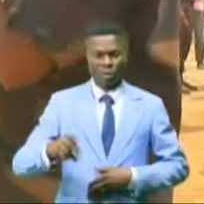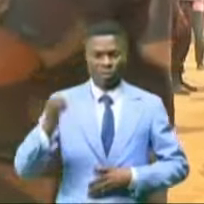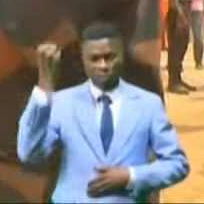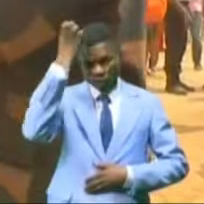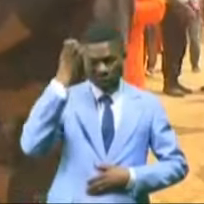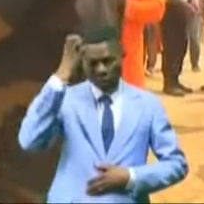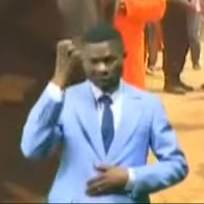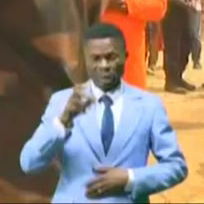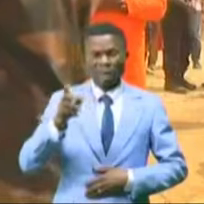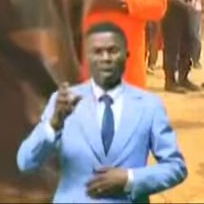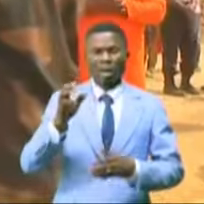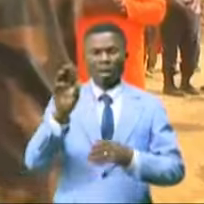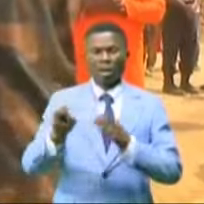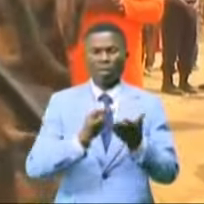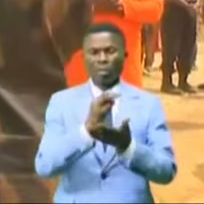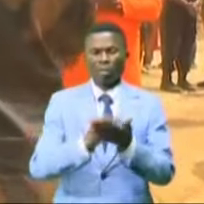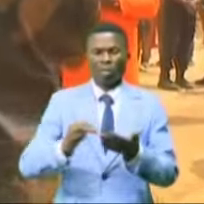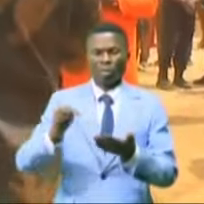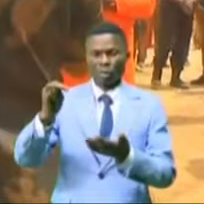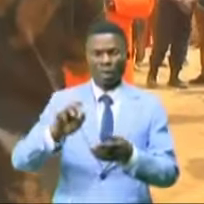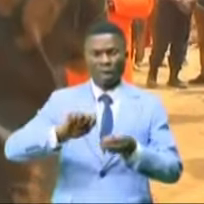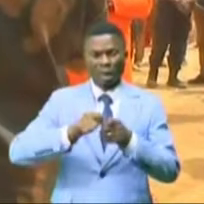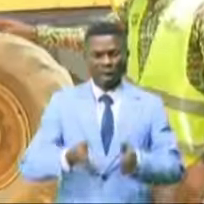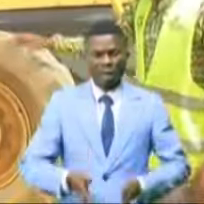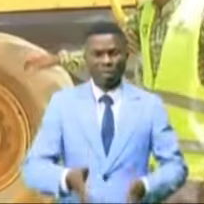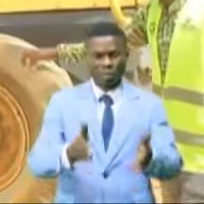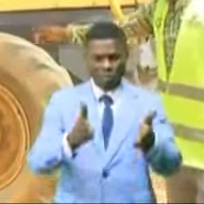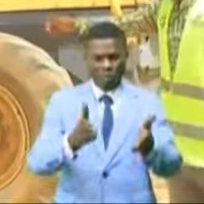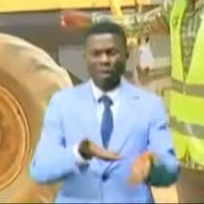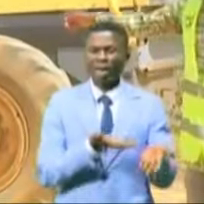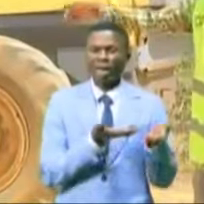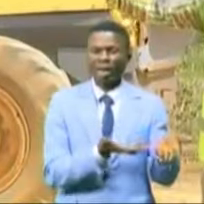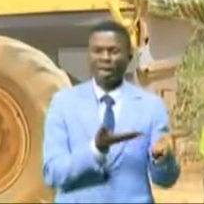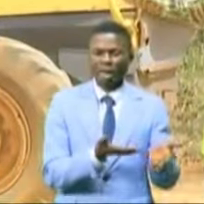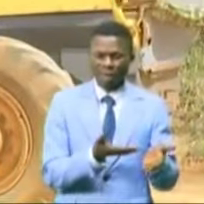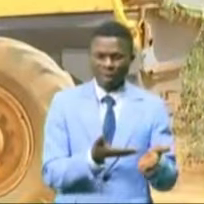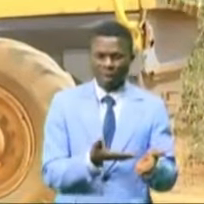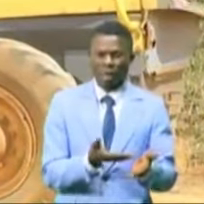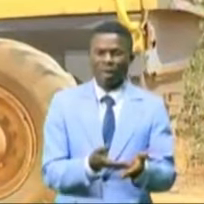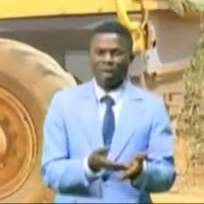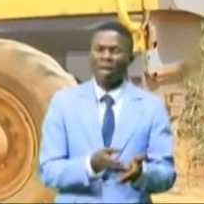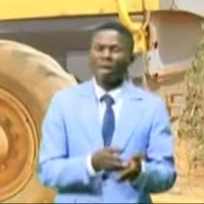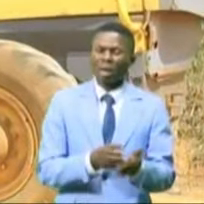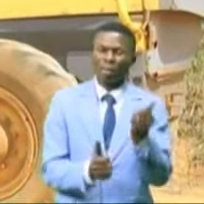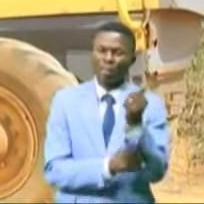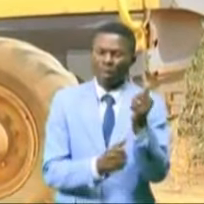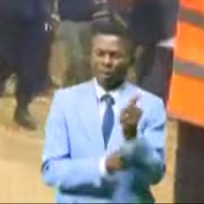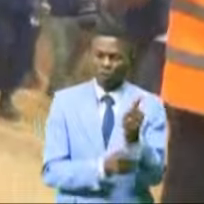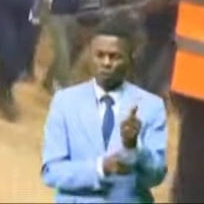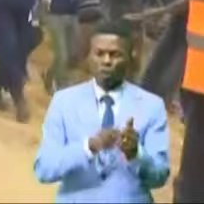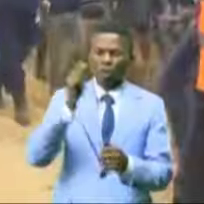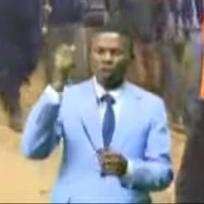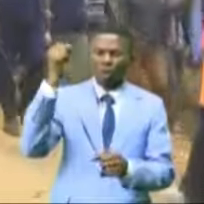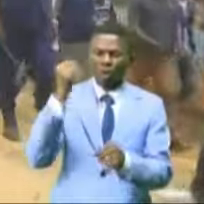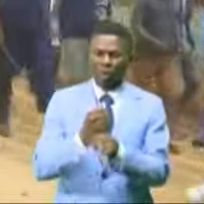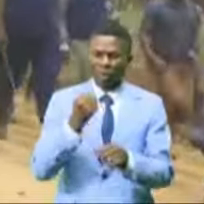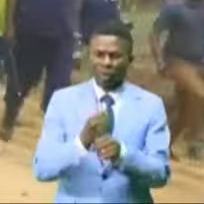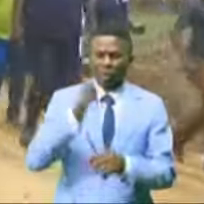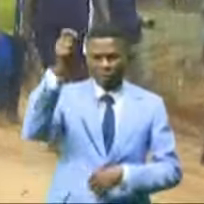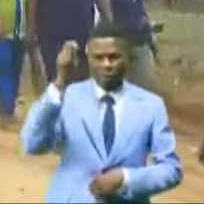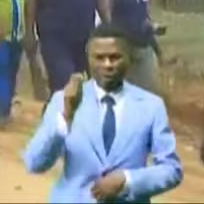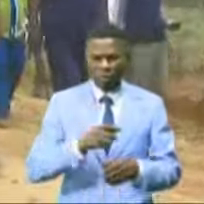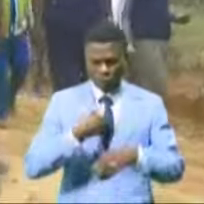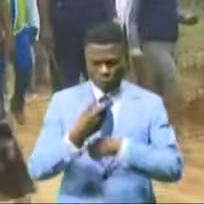général-major Peter Chirimwami, l'entretien de cet accès routier servira pour faciliter le bon déroulement des opérations militaires et aussi